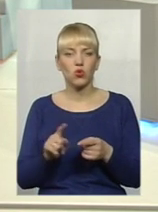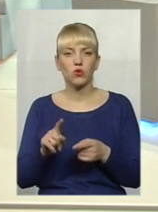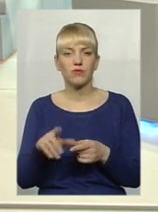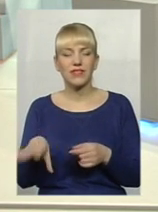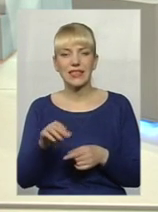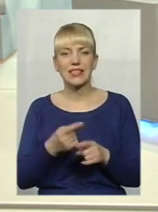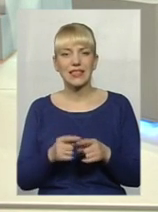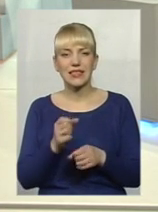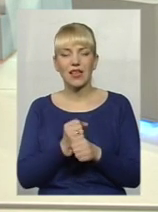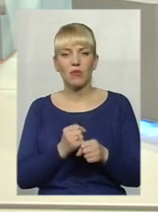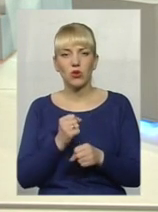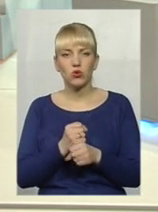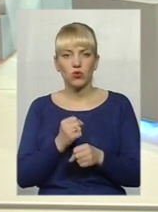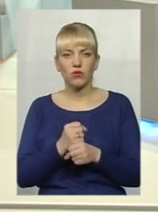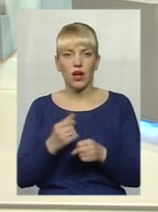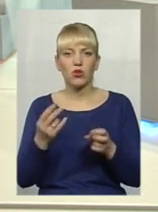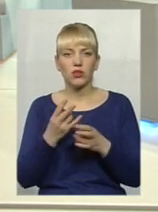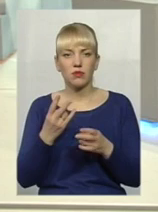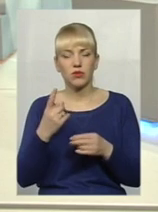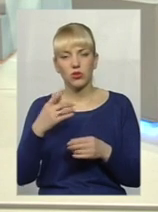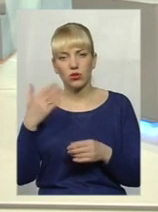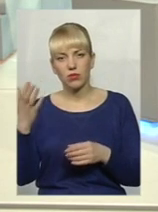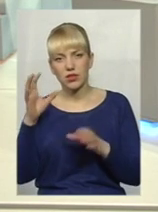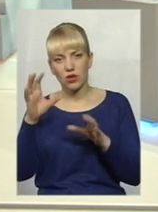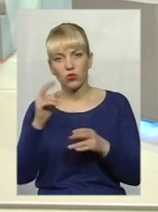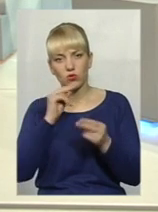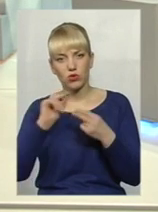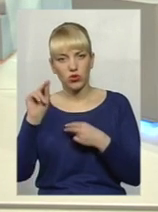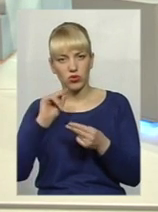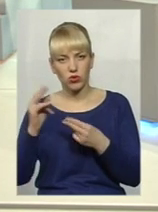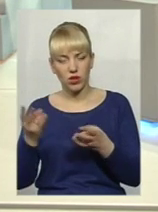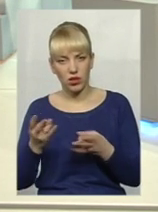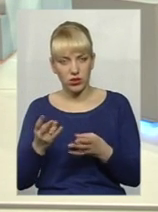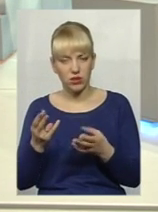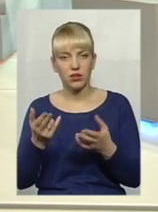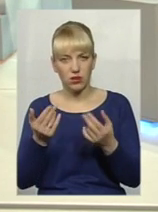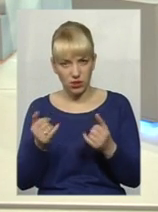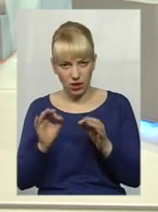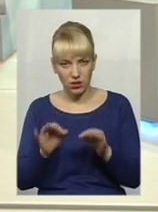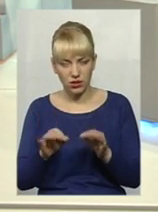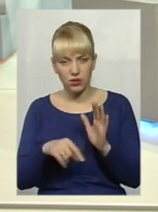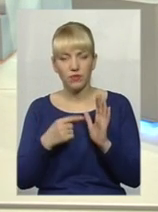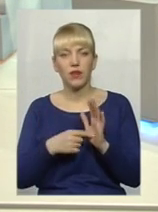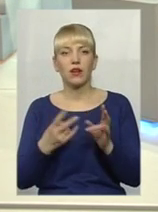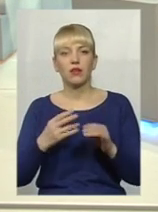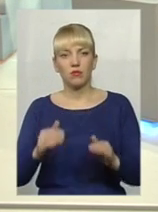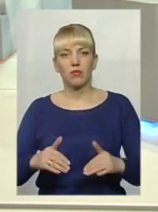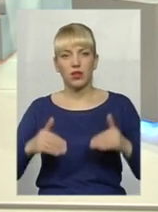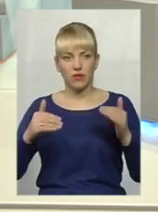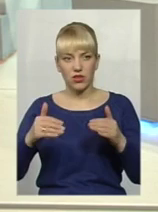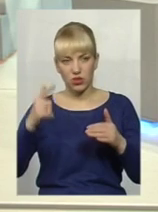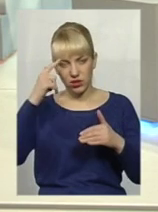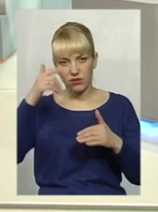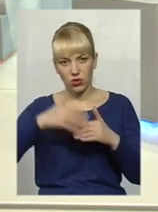запрацювало, насамперед, з одного боку, законодавство удосконалити, так? Підвищувати свідомість громадян.